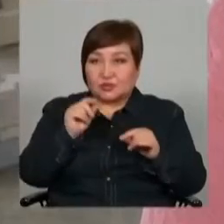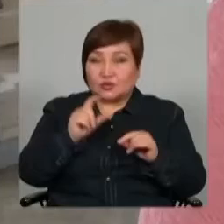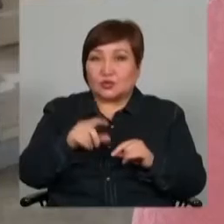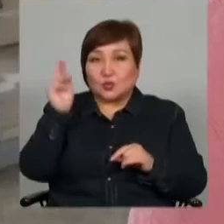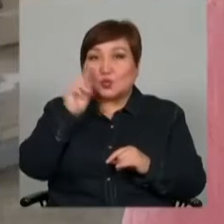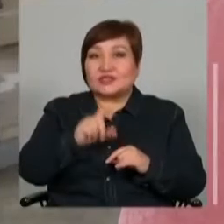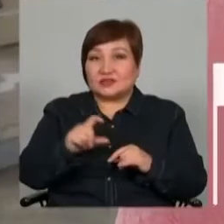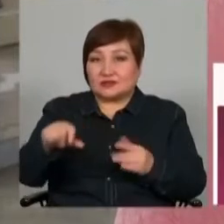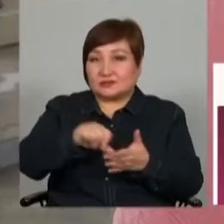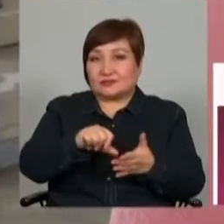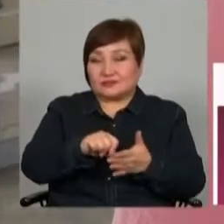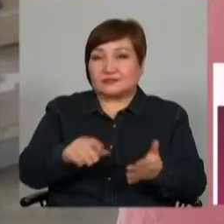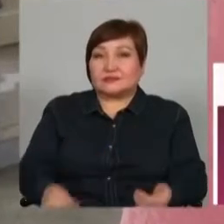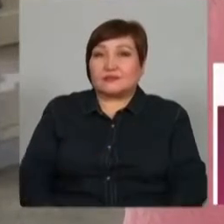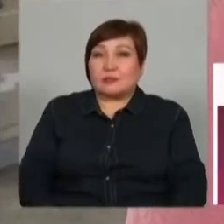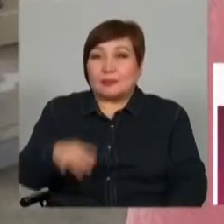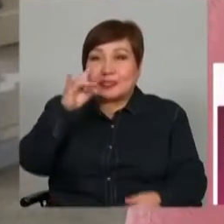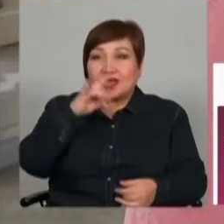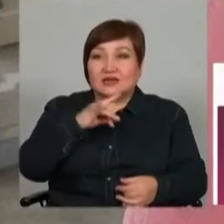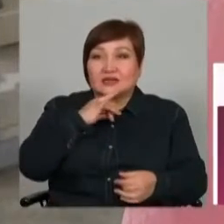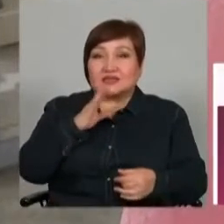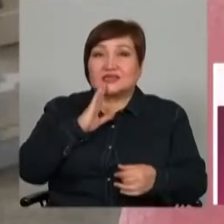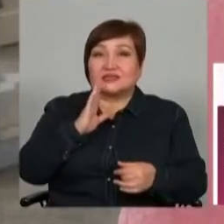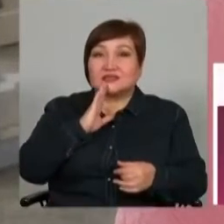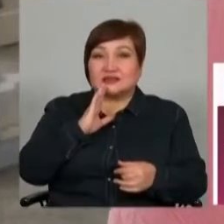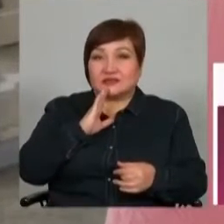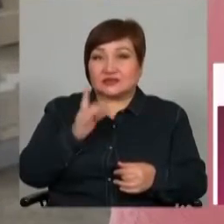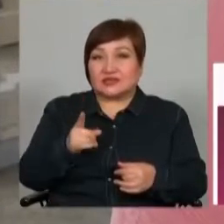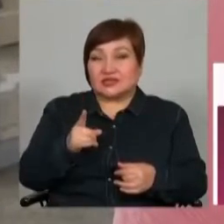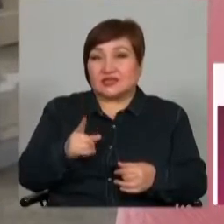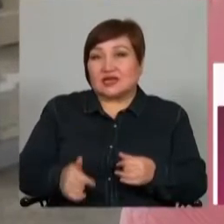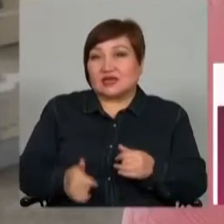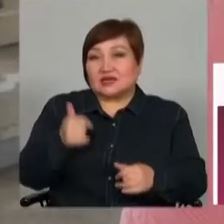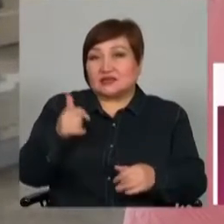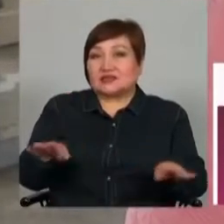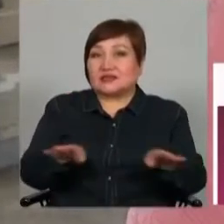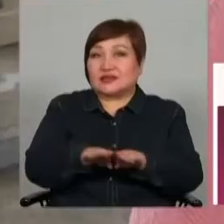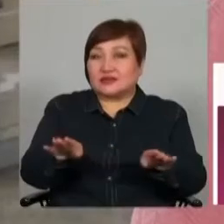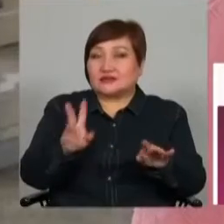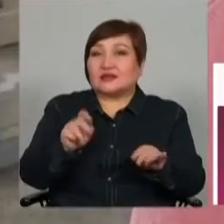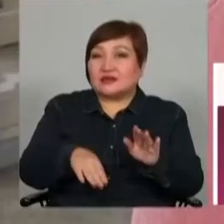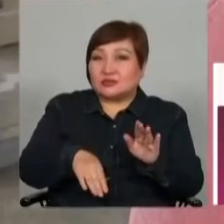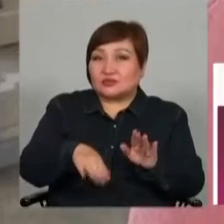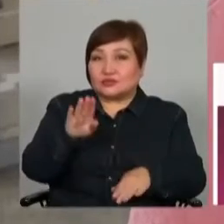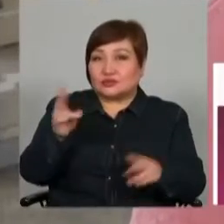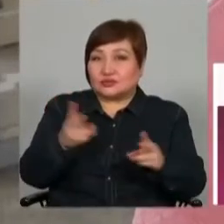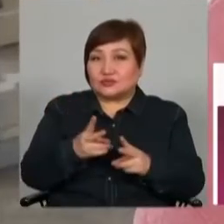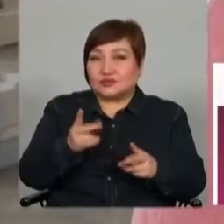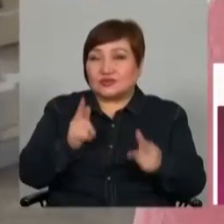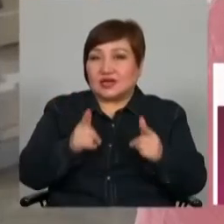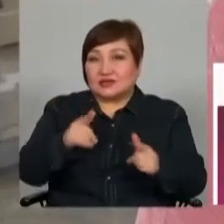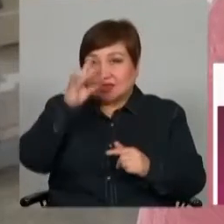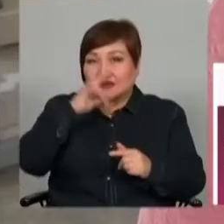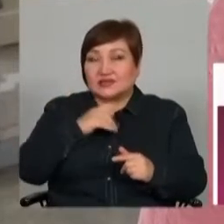Қазақ қыз баласы деңгейін қалай көтеріп жүру керек? Қандай нағыз қазақ келіні болу керек?